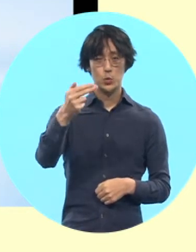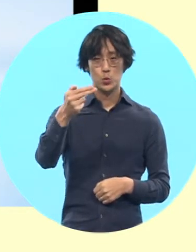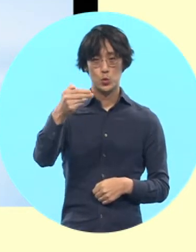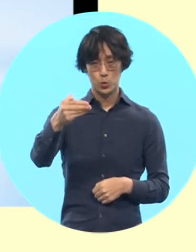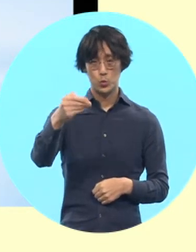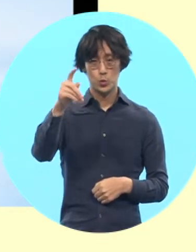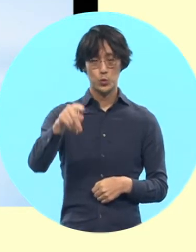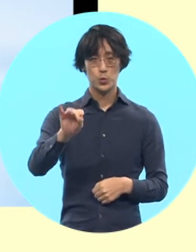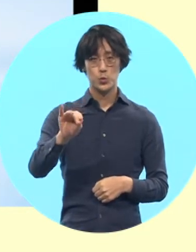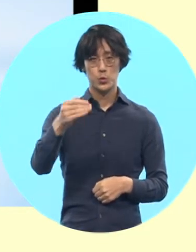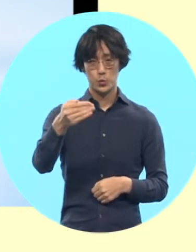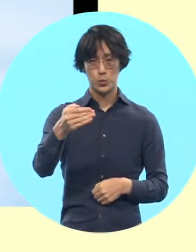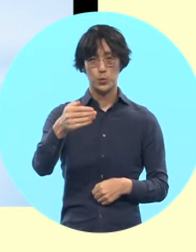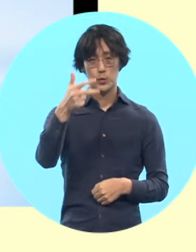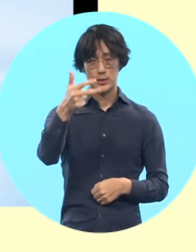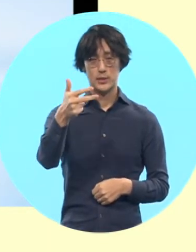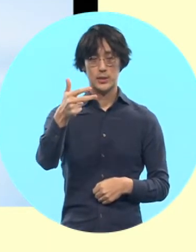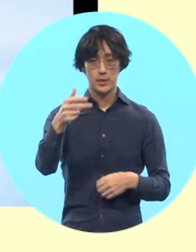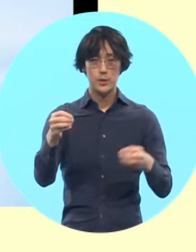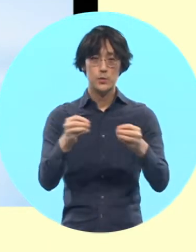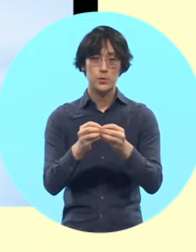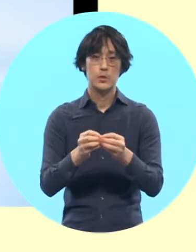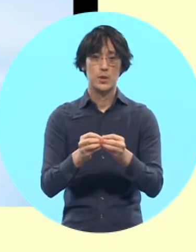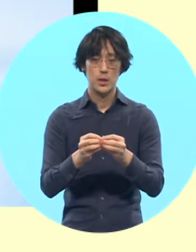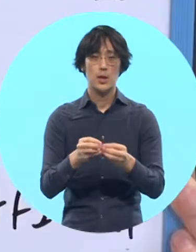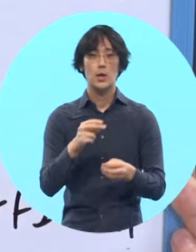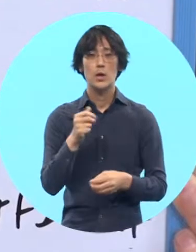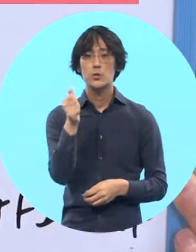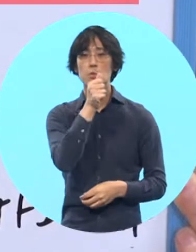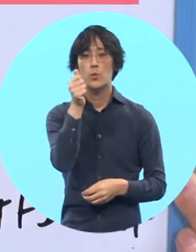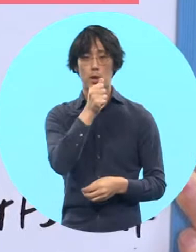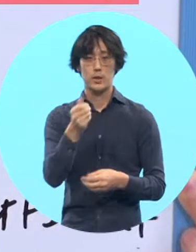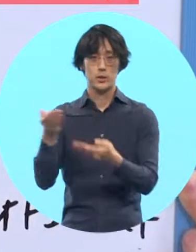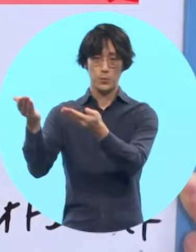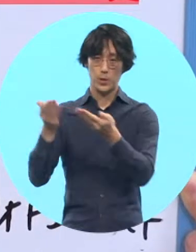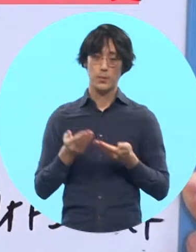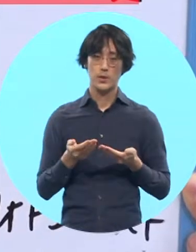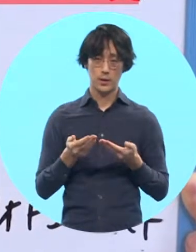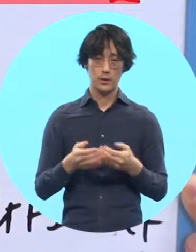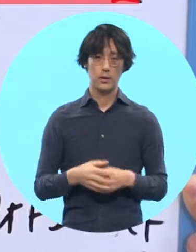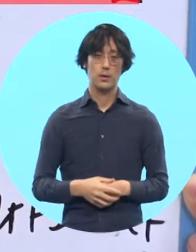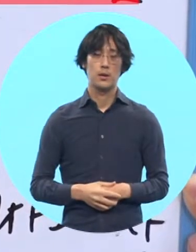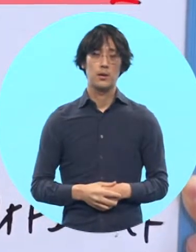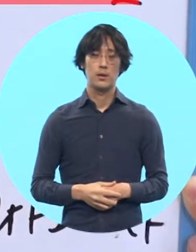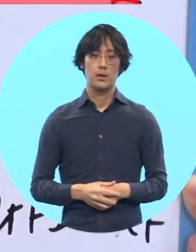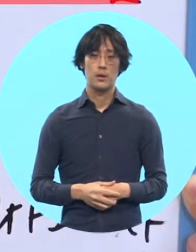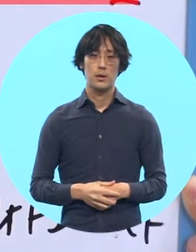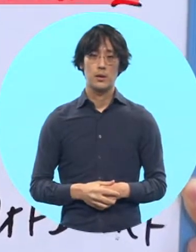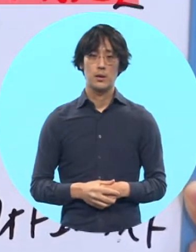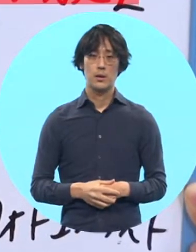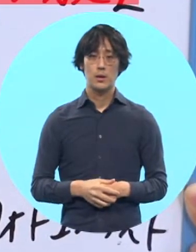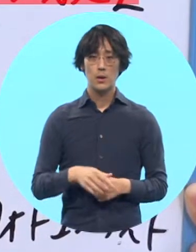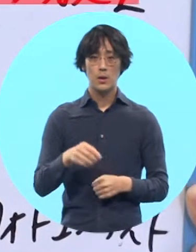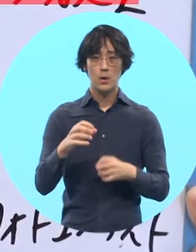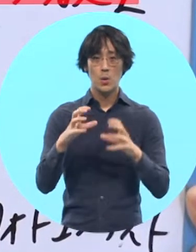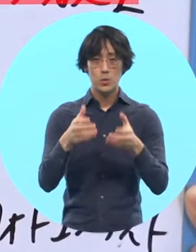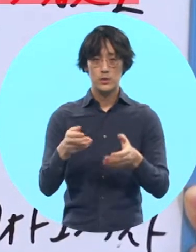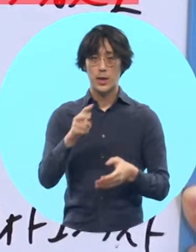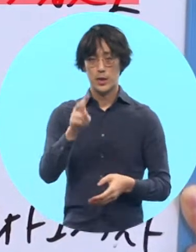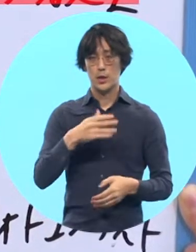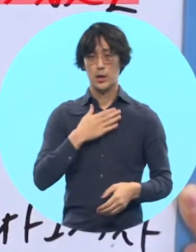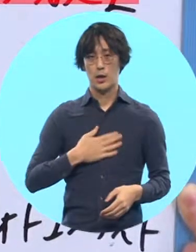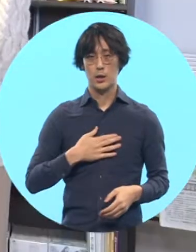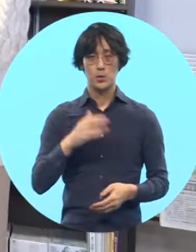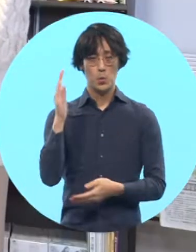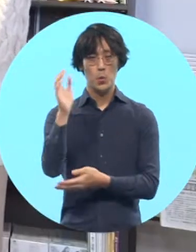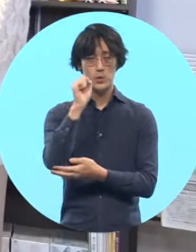英語でお話しいただきました。 続いて 国際理解講座ワールドクッキング教室っ